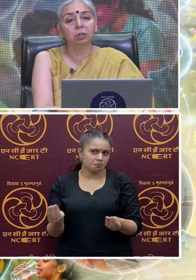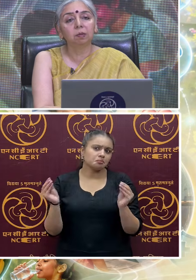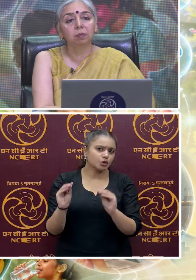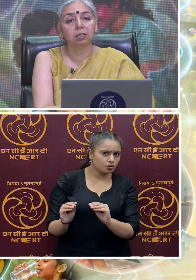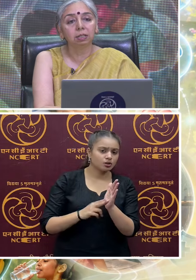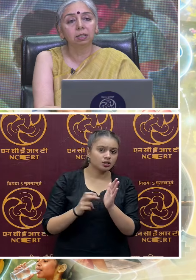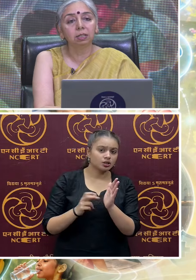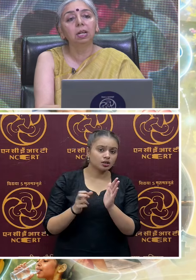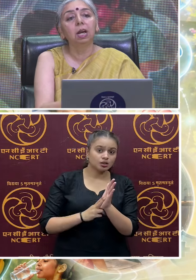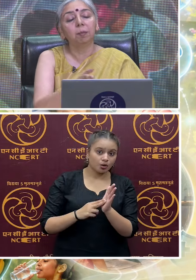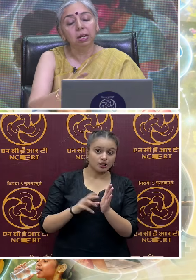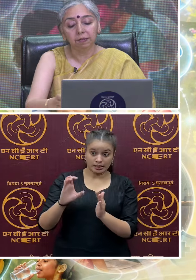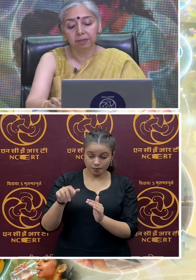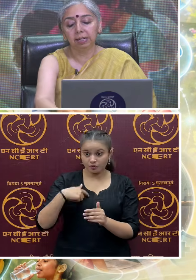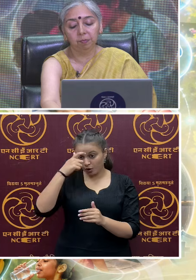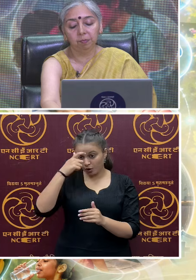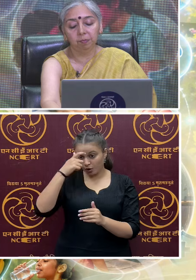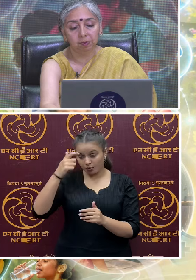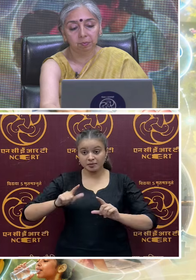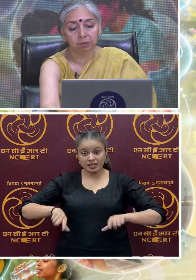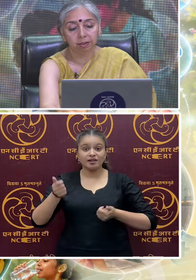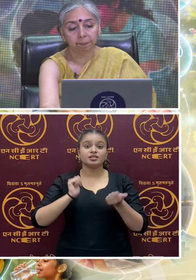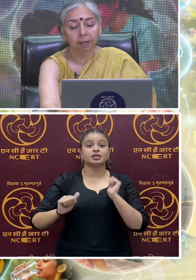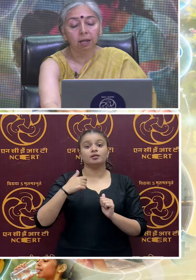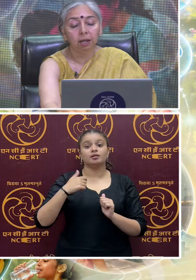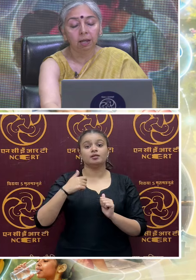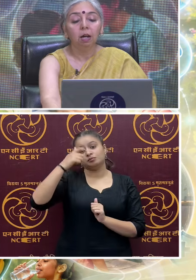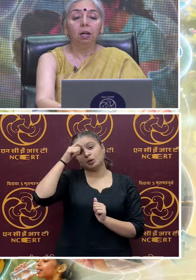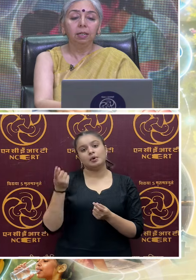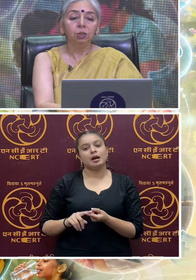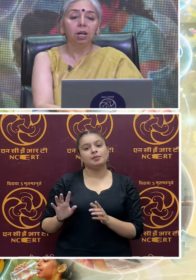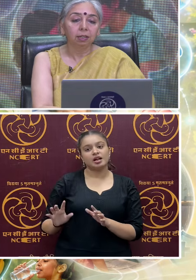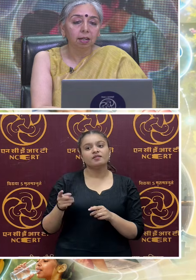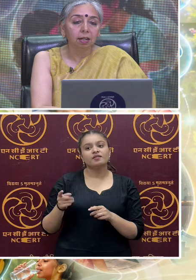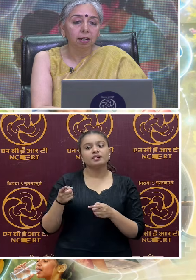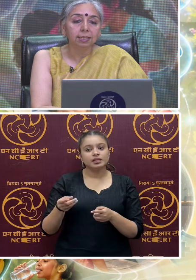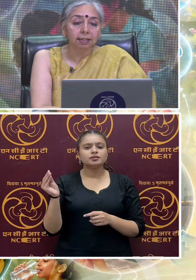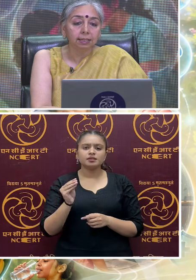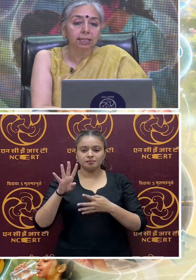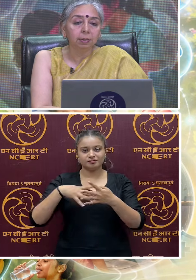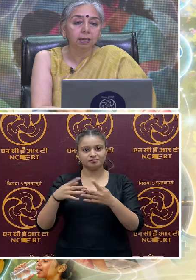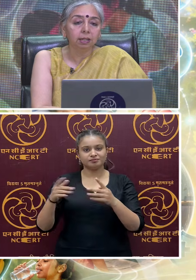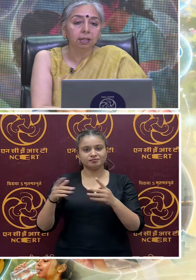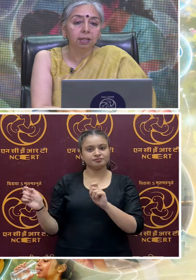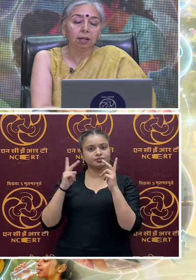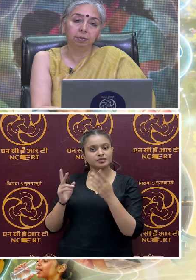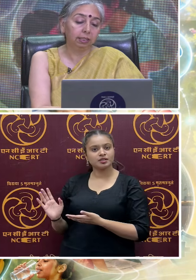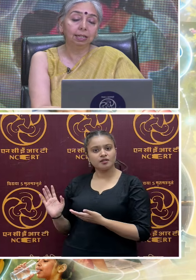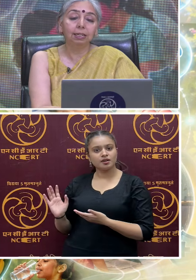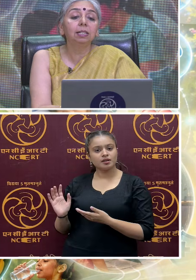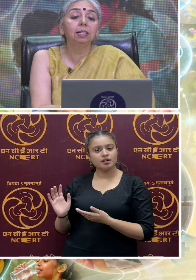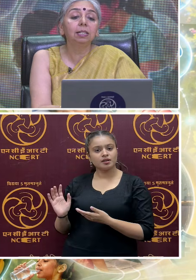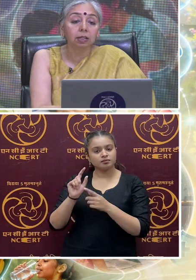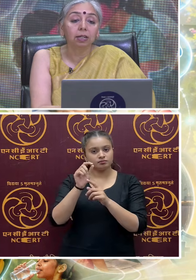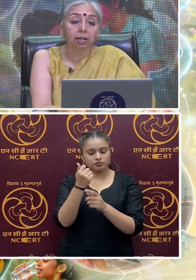नॉन कम्युनिकेबल डिजीज़ हमारे लाइफस्टाइल की प्रॉब्लम से होती हैं। ये कुछ आंकड़े आपके स्क्रीन पर हैं, आप